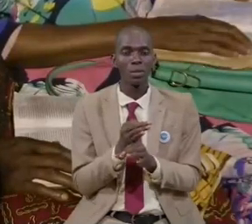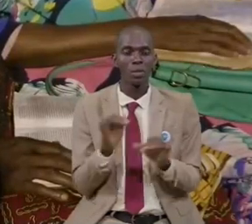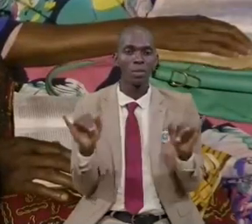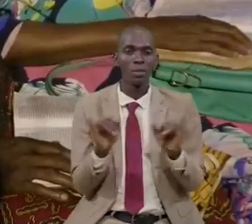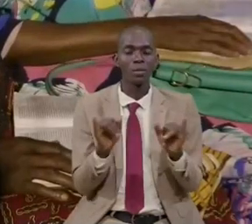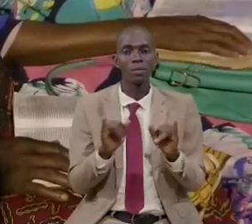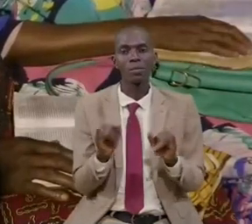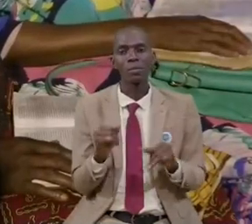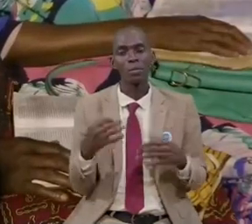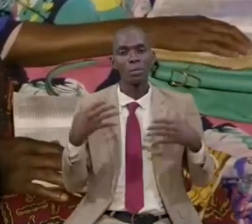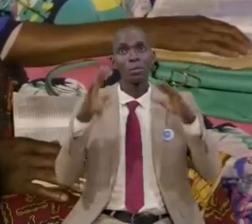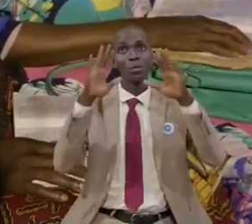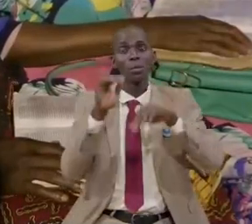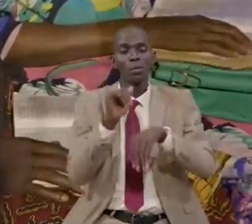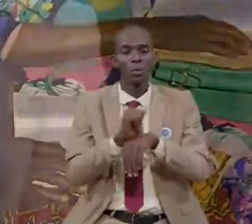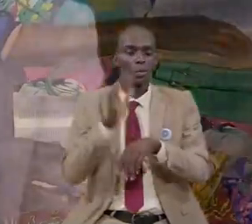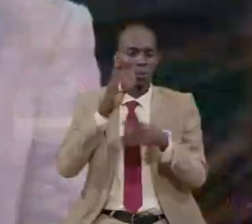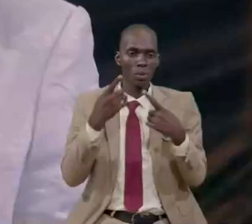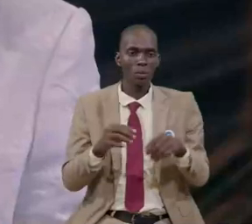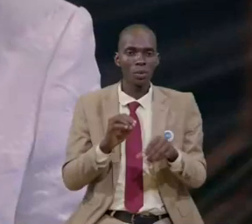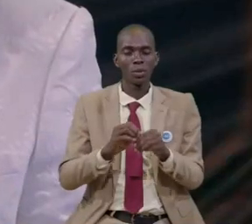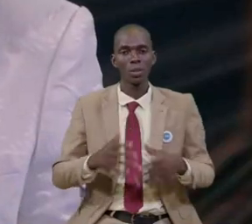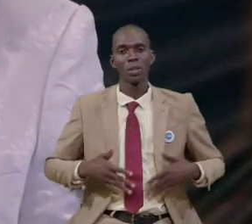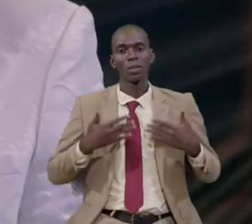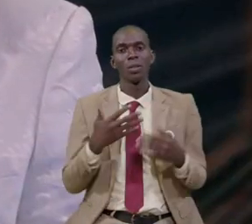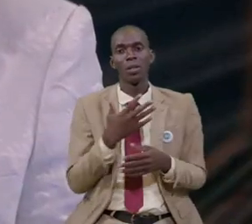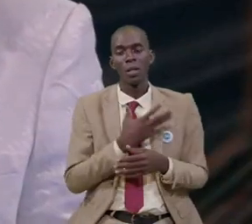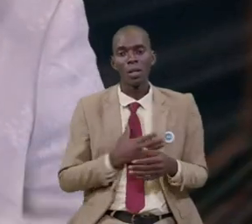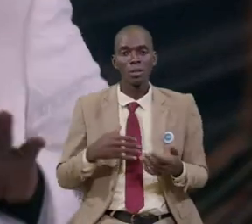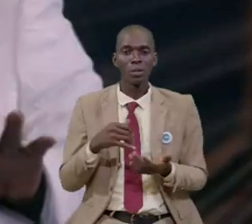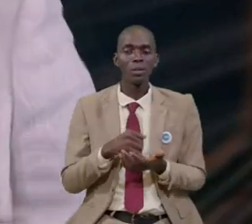qu'un tel miracle se produise dans votre vie et que vous